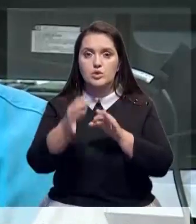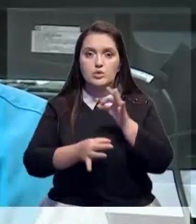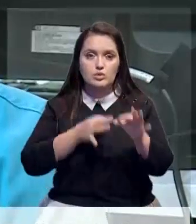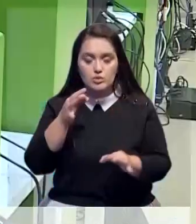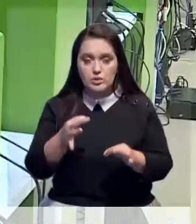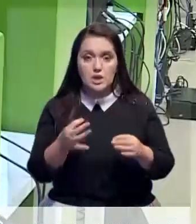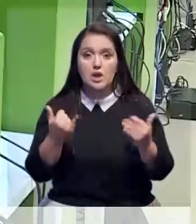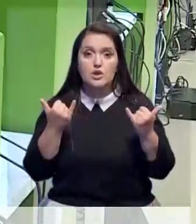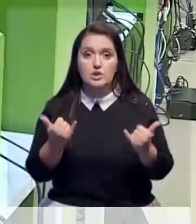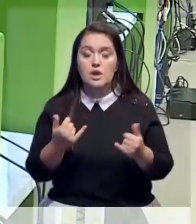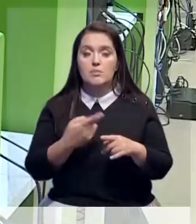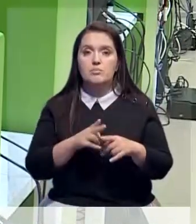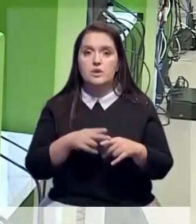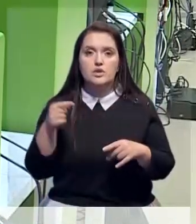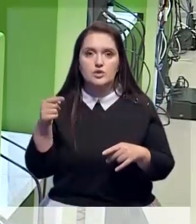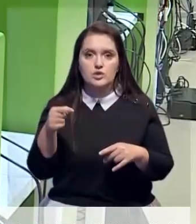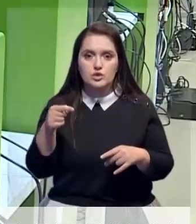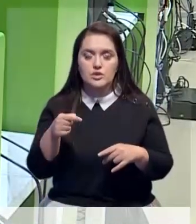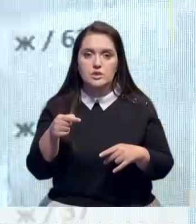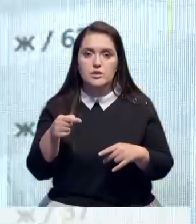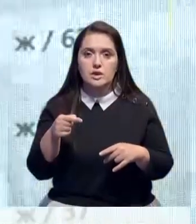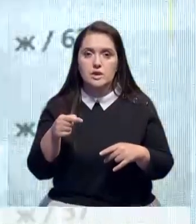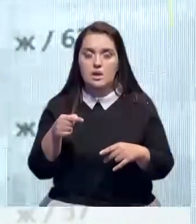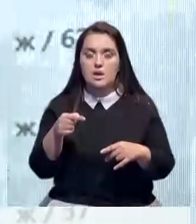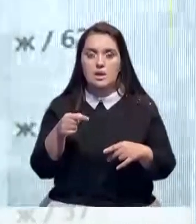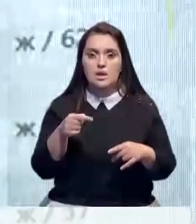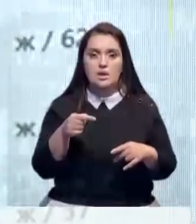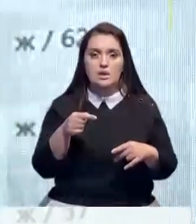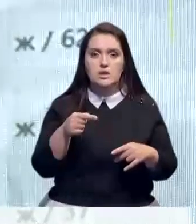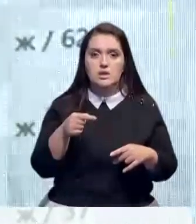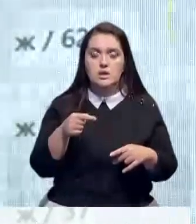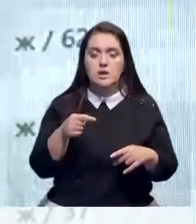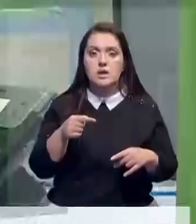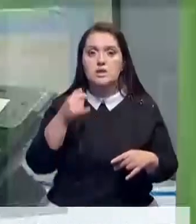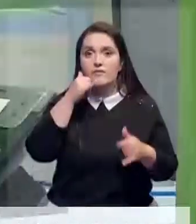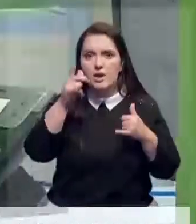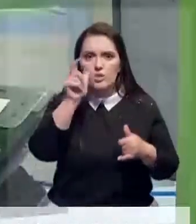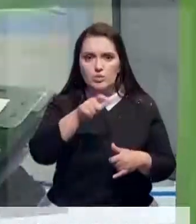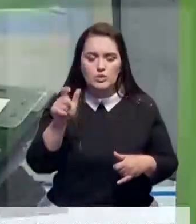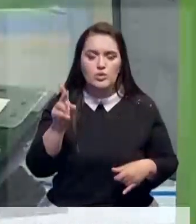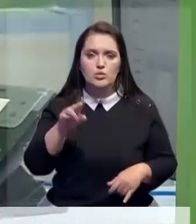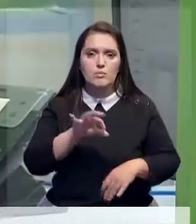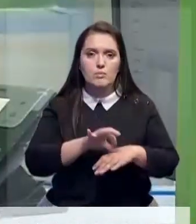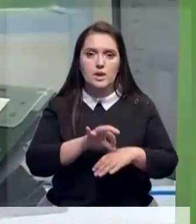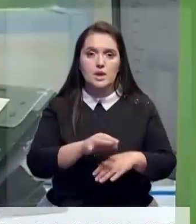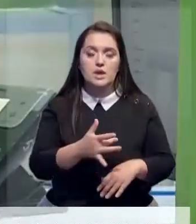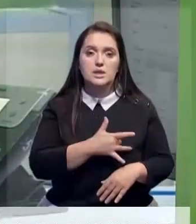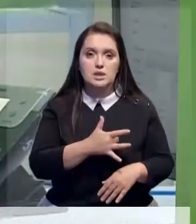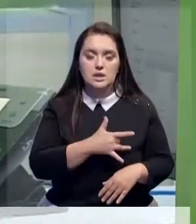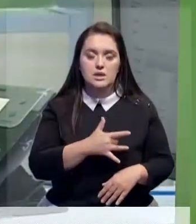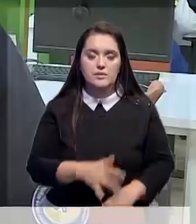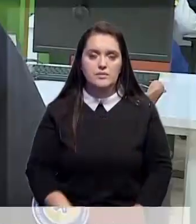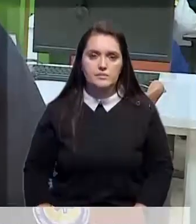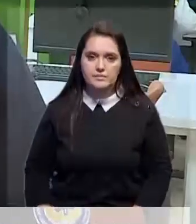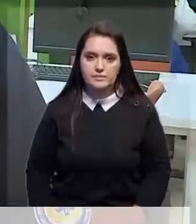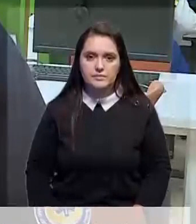то сейчас эта цифра превышает 1000. Чаще всего, по словам медиков, звонят люди, страдающие гипертонией. Есть случаи теплового